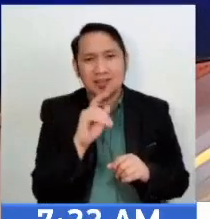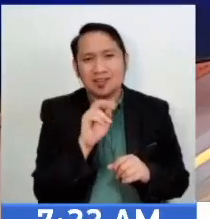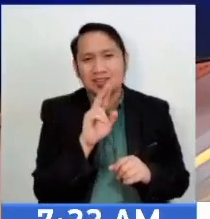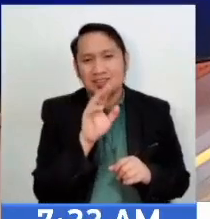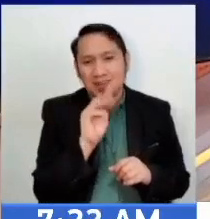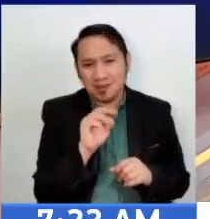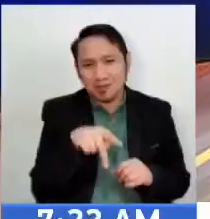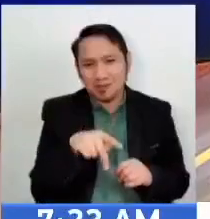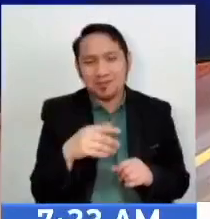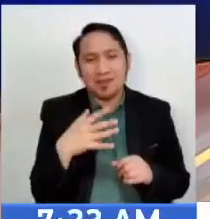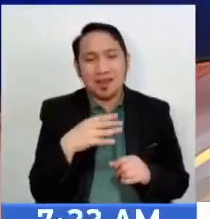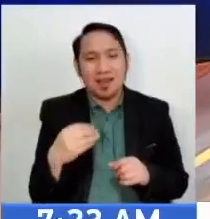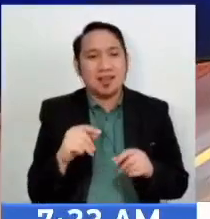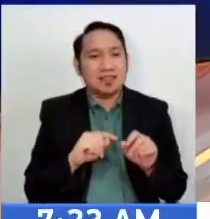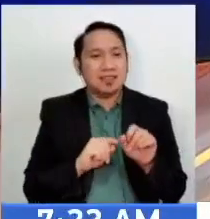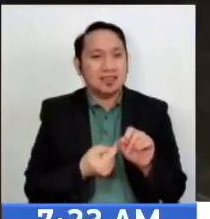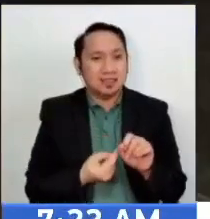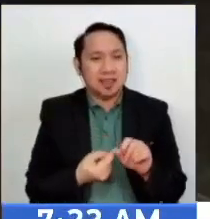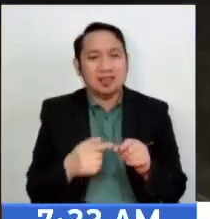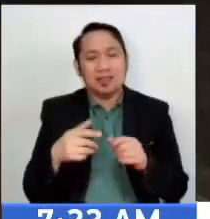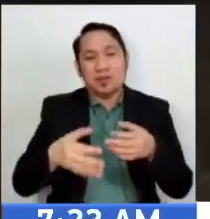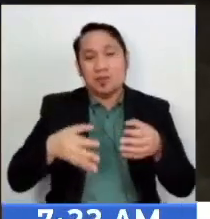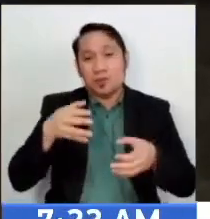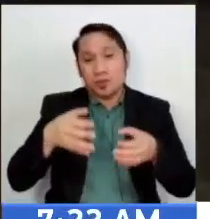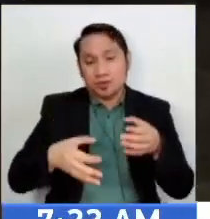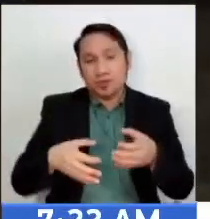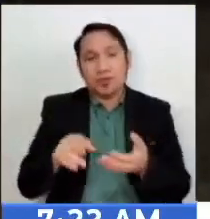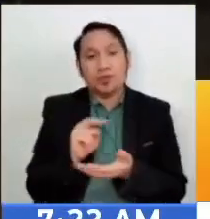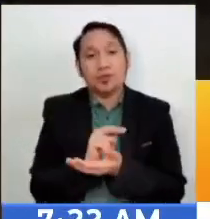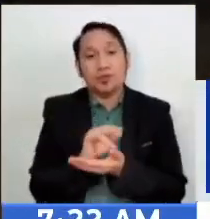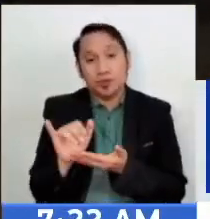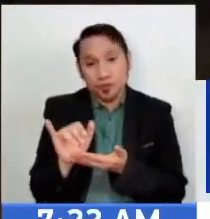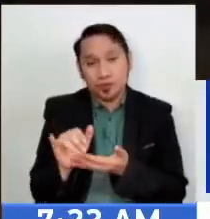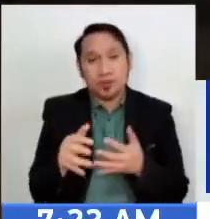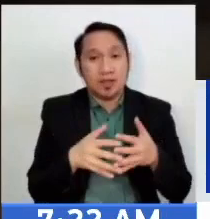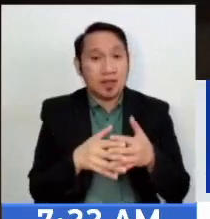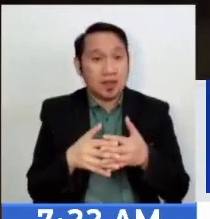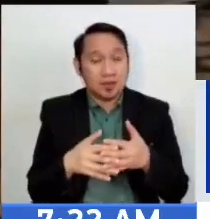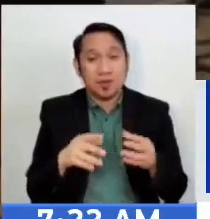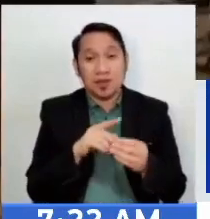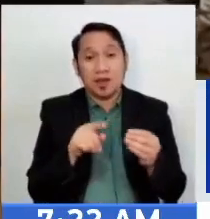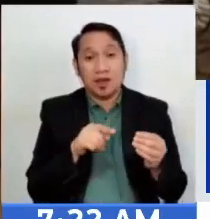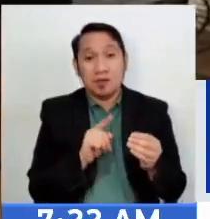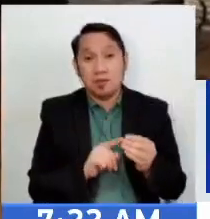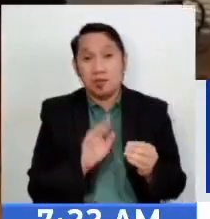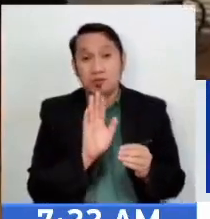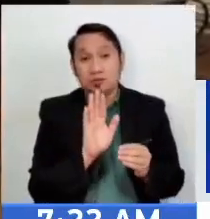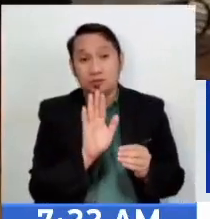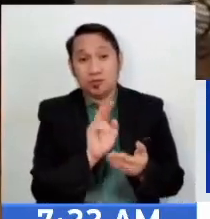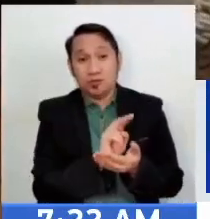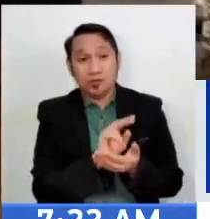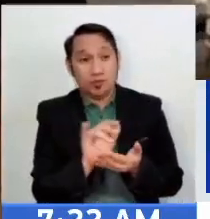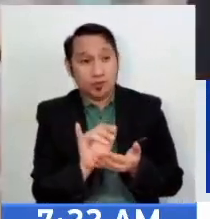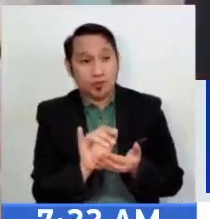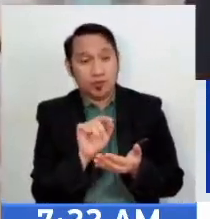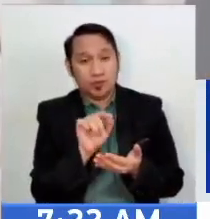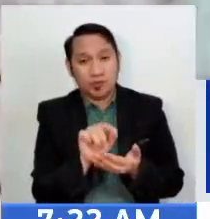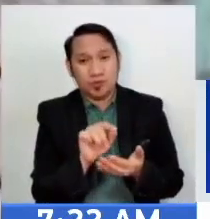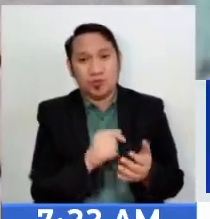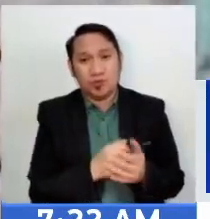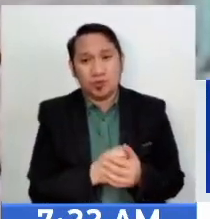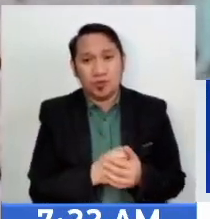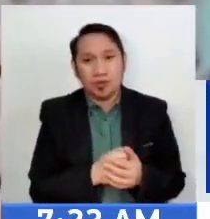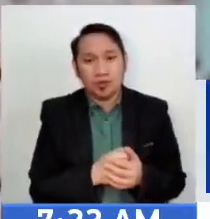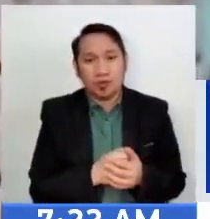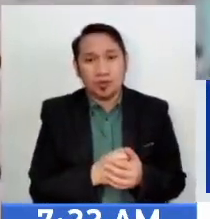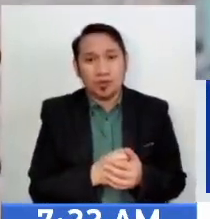New York Court sa Amerika. Ang kaso'y kaugnay sa aligasyon ng State Attorney General ng New York na in-overvalue ni Trump ang kanyang